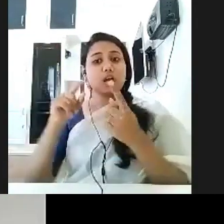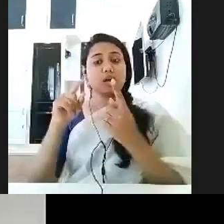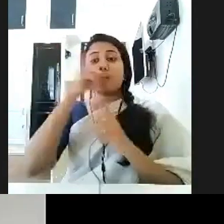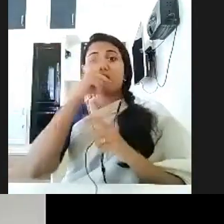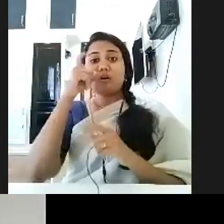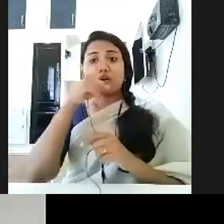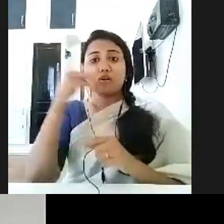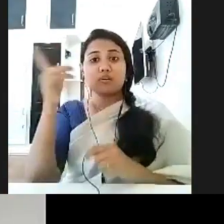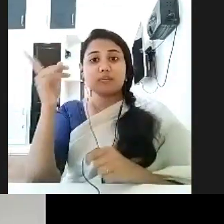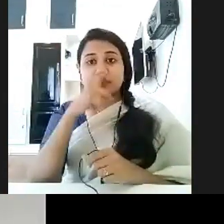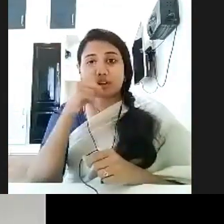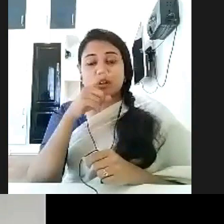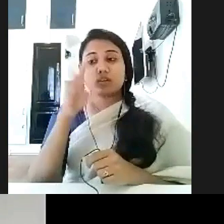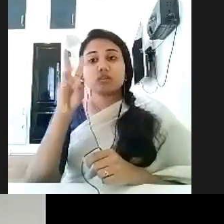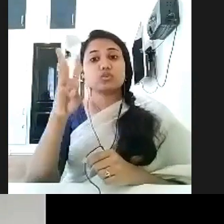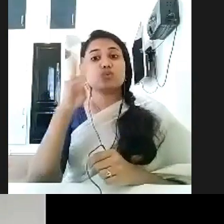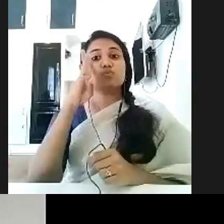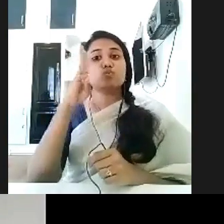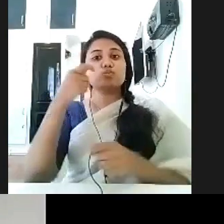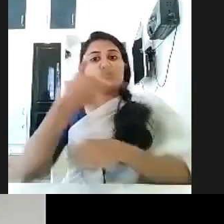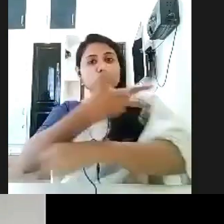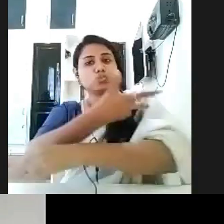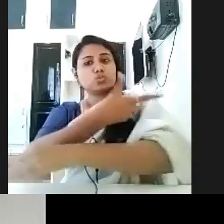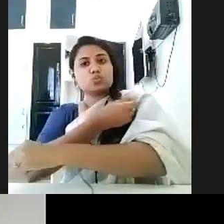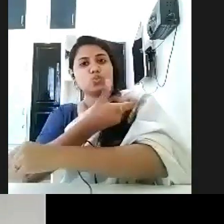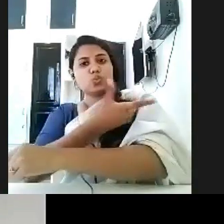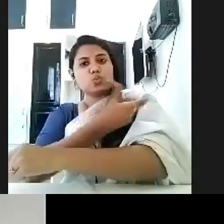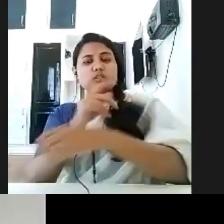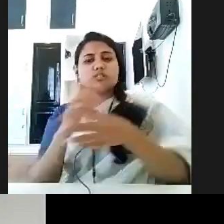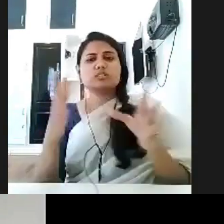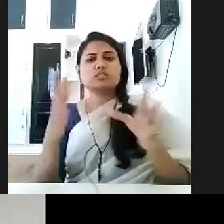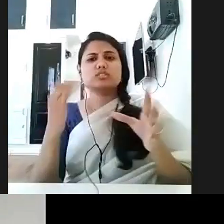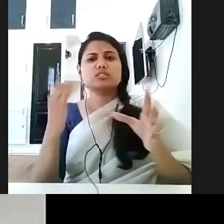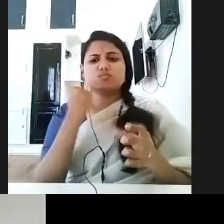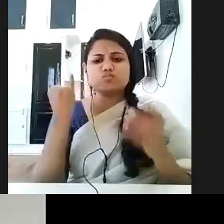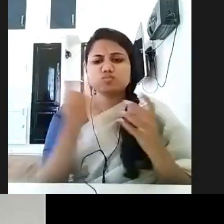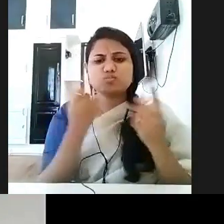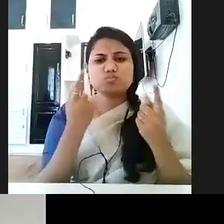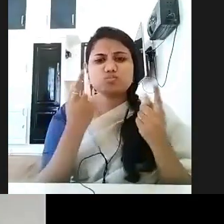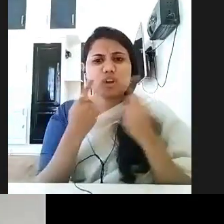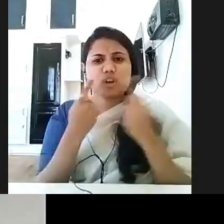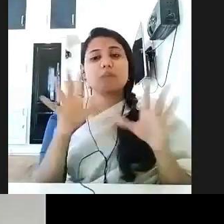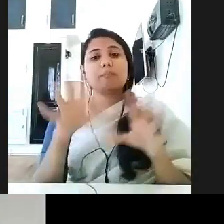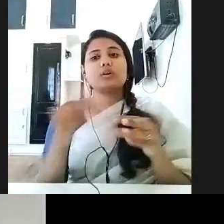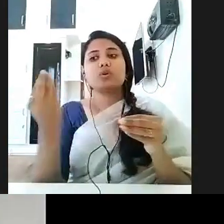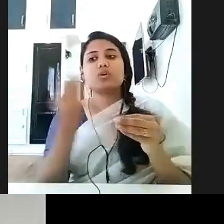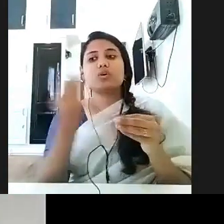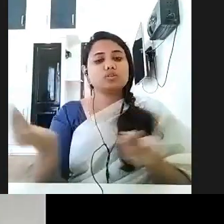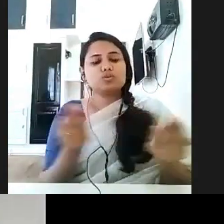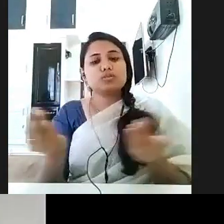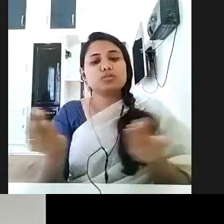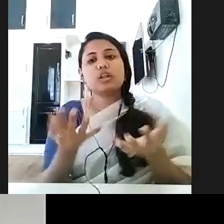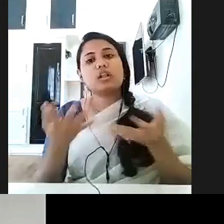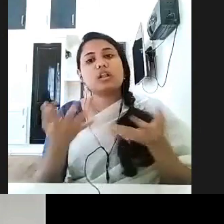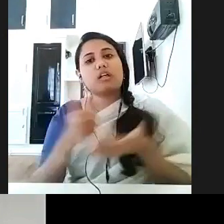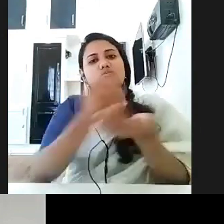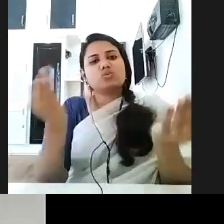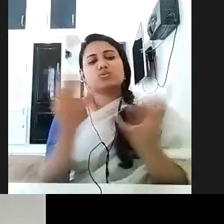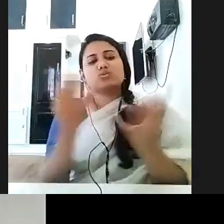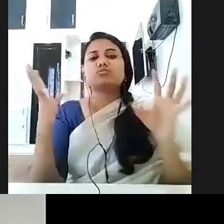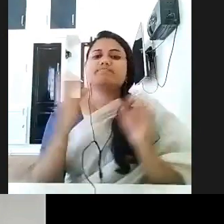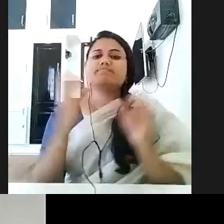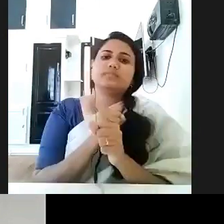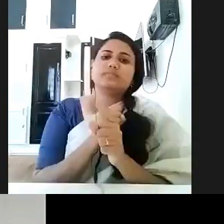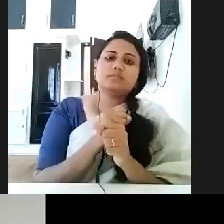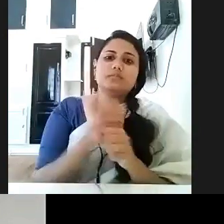ഞാൻ ഒരാൾ 3 ഡ്രഗിന് വേണ്ടിയിട്ടും ശ്രമിച്ചതായിരുന്നു. അപ്പൊ അതിൽ ചില കുട്ടികൾക്ക് ഹെൽപ്പ് ചെയ്യാൻ പറ്റിയിട്ടുണ്ട്, ചില കുട്ടികൾക്ക് ഹെൽപ്പ് ചെയ്യാൻ പറ്റിയിട്ടില്ല. ചില കുട്ടികൾ എന്നെ മുമ്പ്